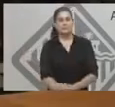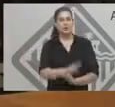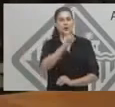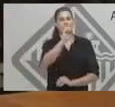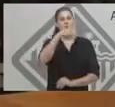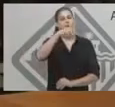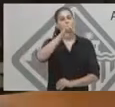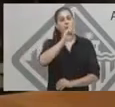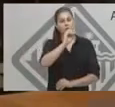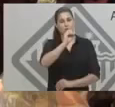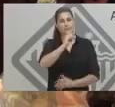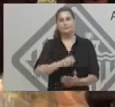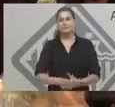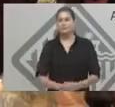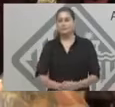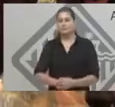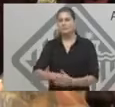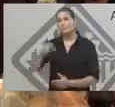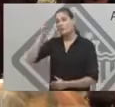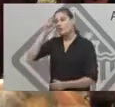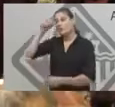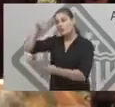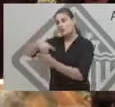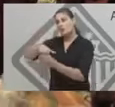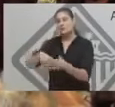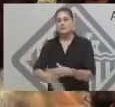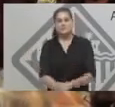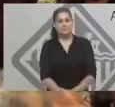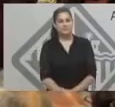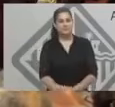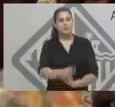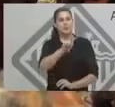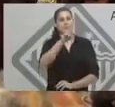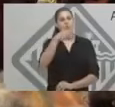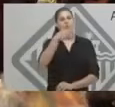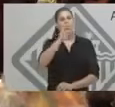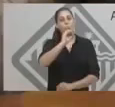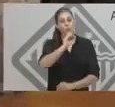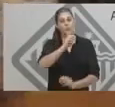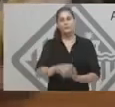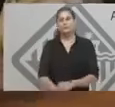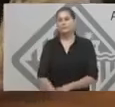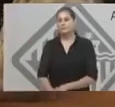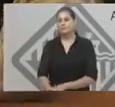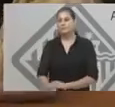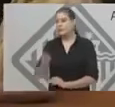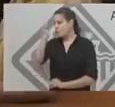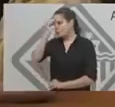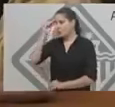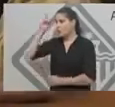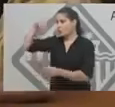Romero, Rodrigo Andrés. Antoni Noguera. Rubio, Aguiló, Fernando. Margalida